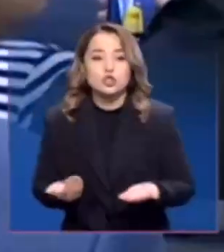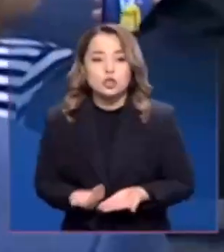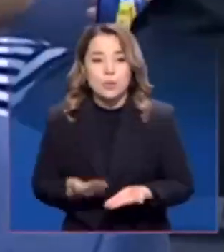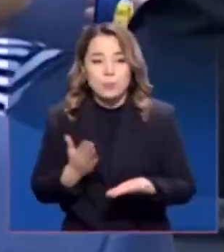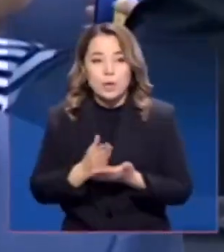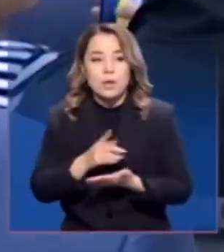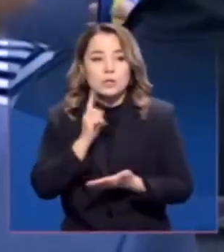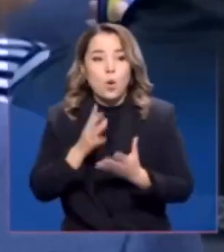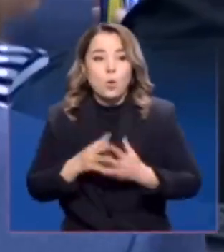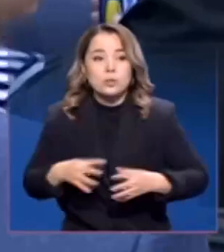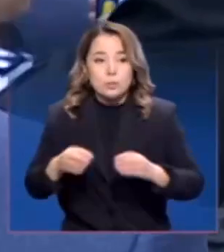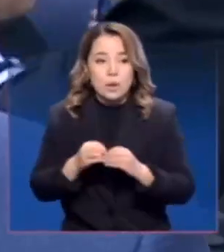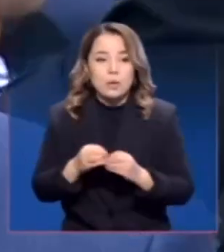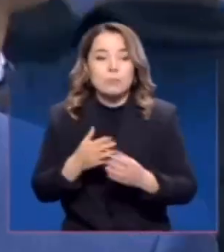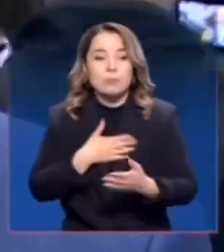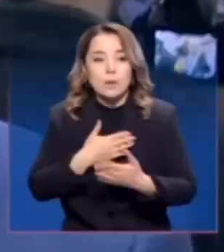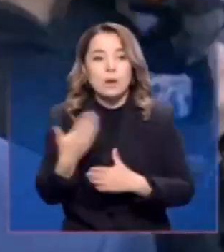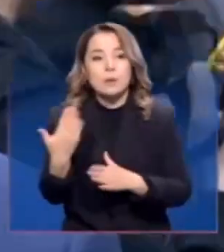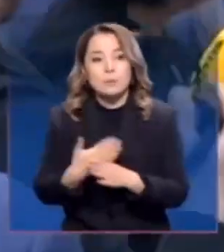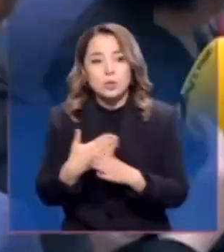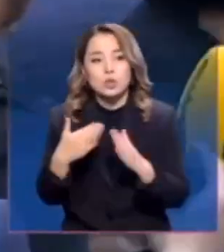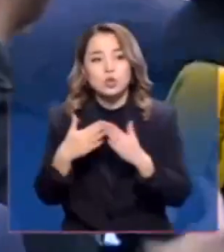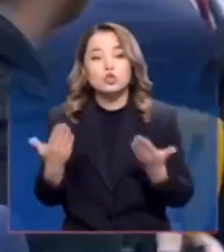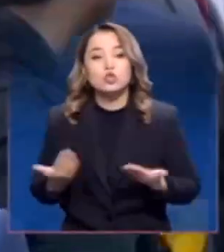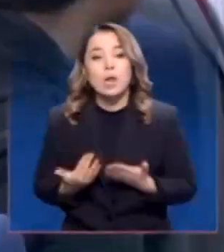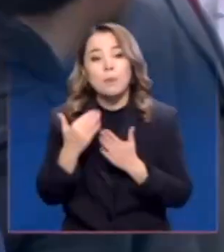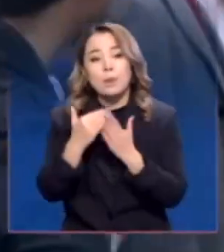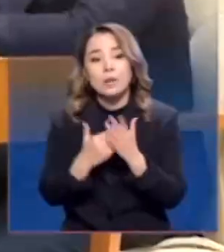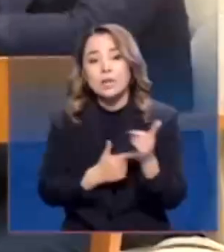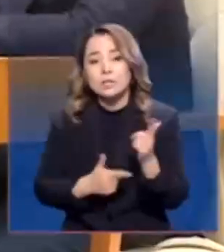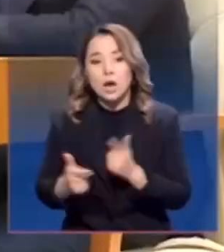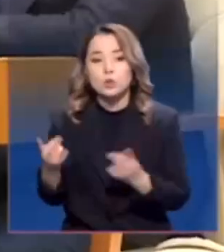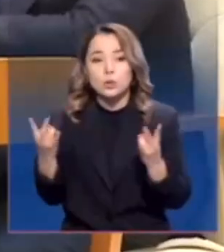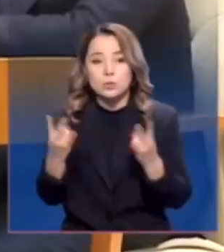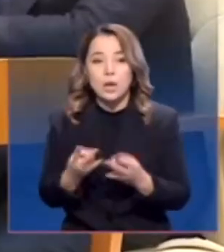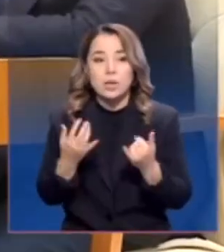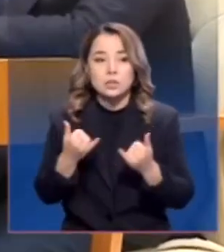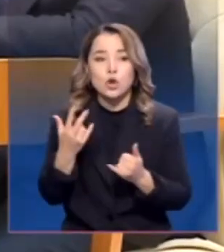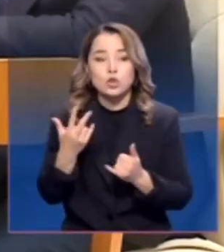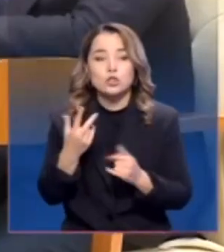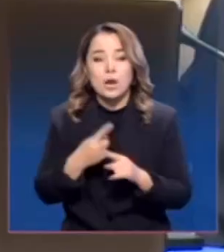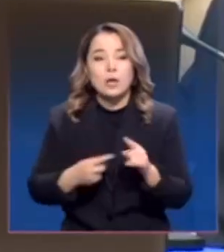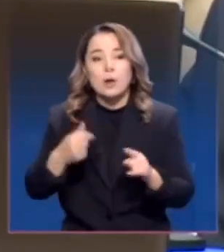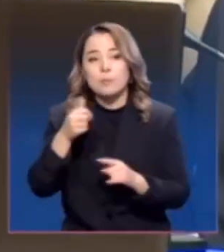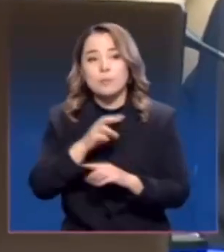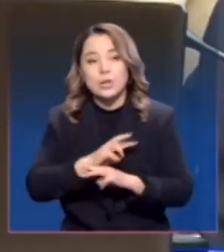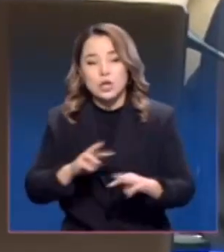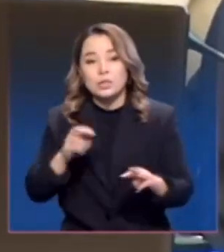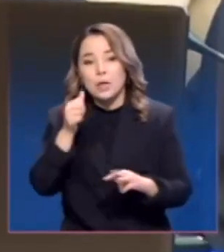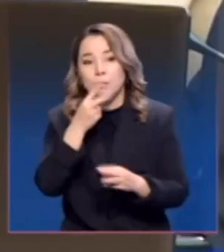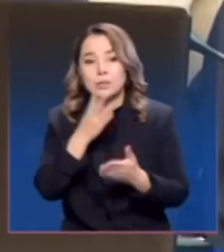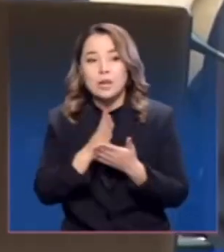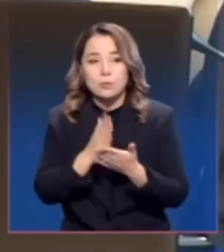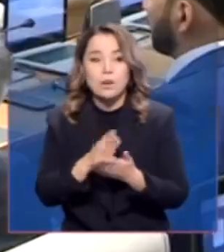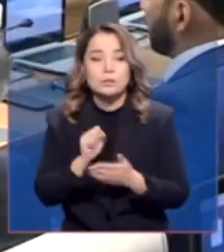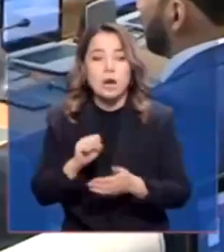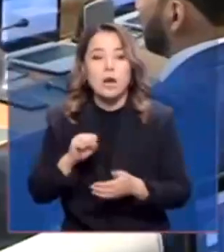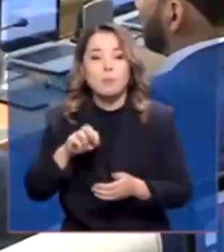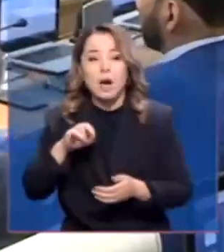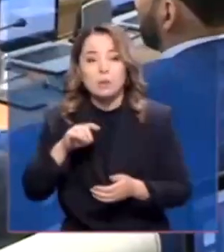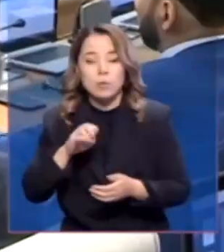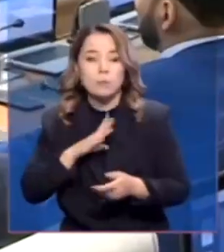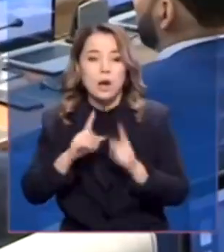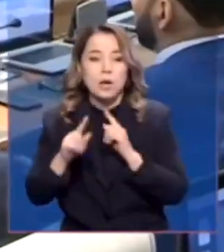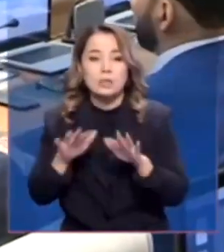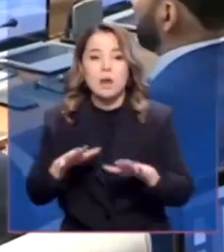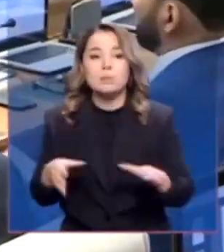Жас отбасыларға мотивация беретін тұрғын үй бағдарламаларын әзірлеу керек. Соңғы 3 жарым жыл министр болған Асхат Аймағамбетов те парламентке келді.